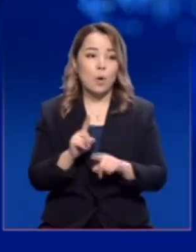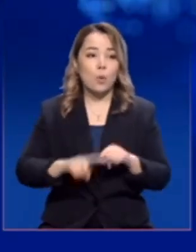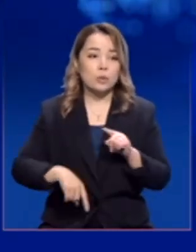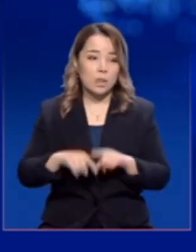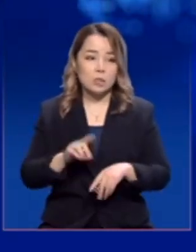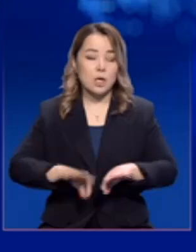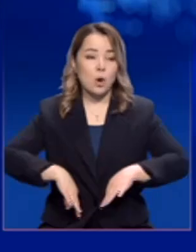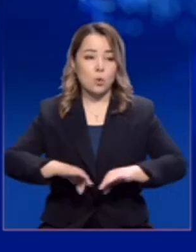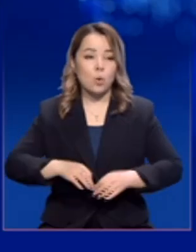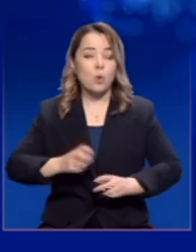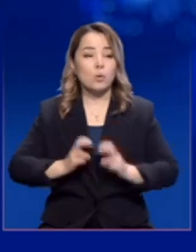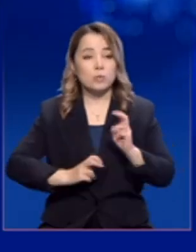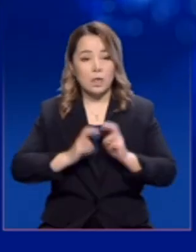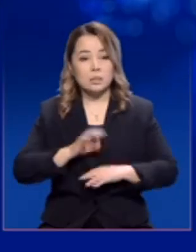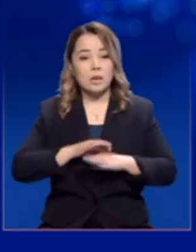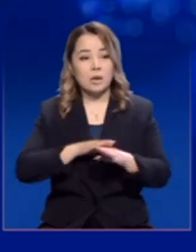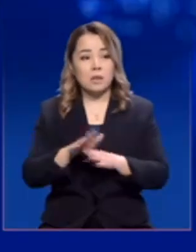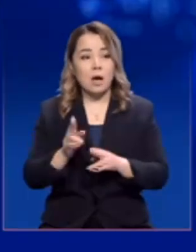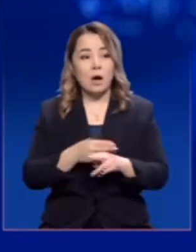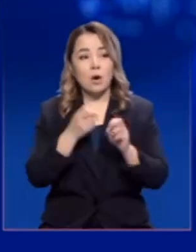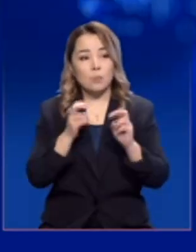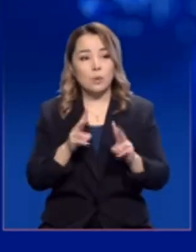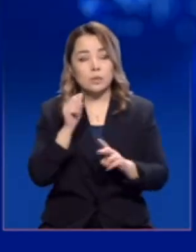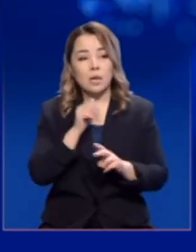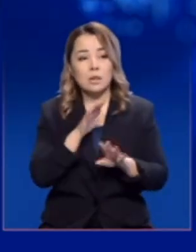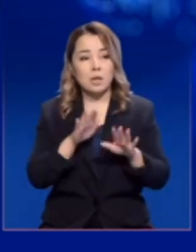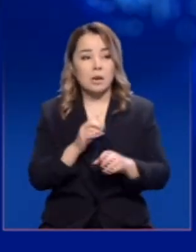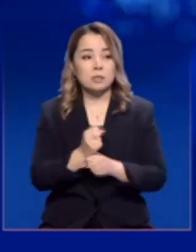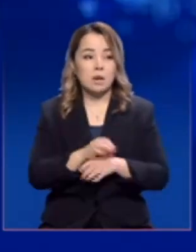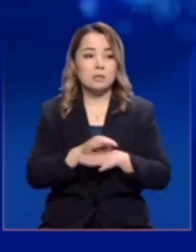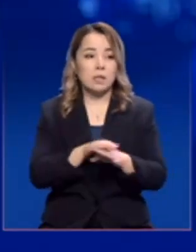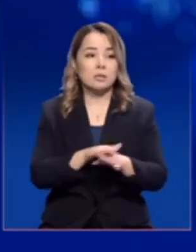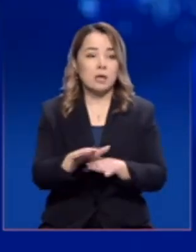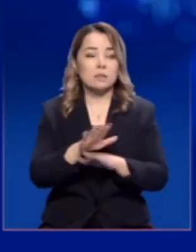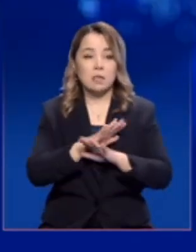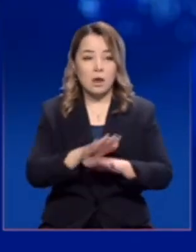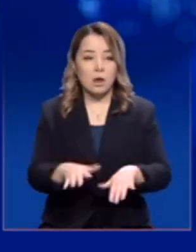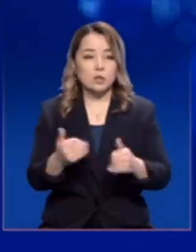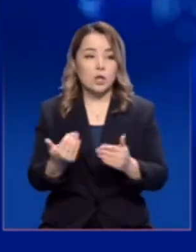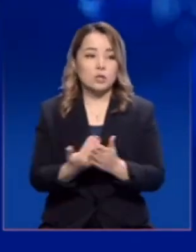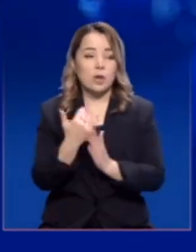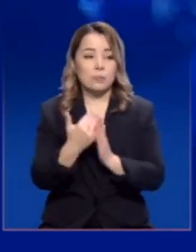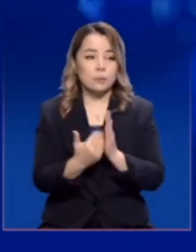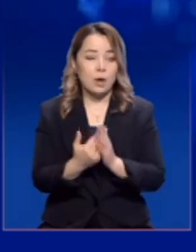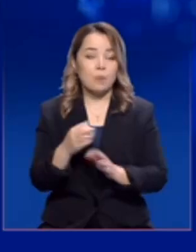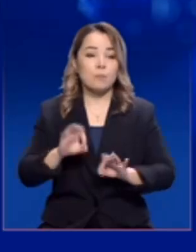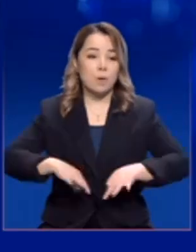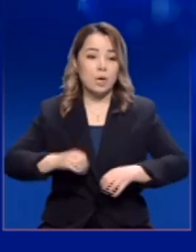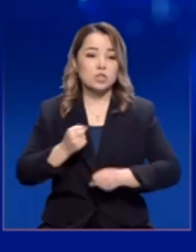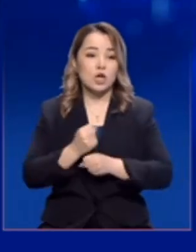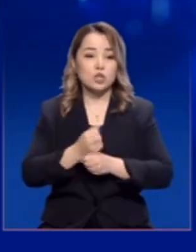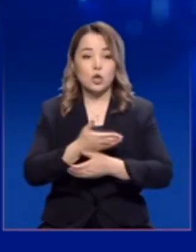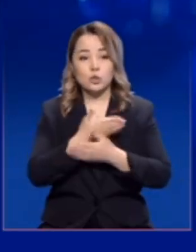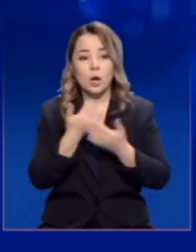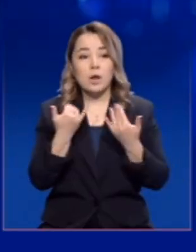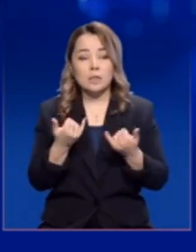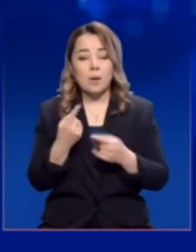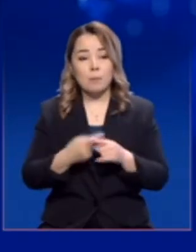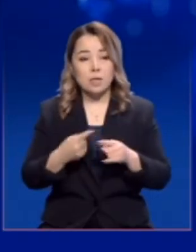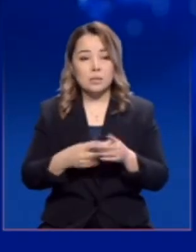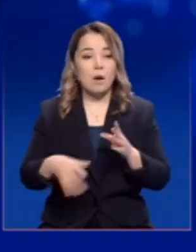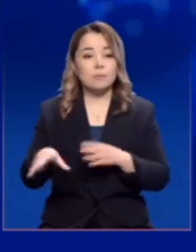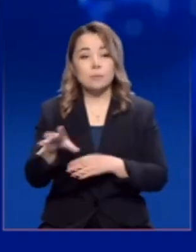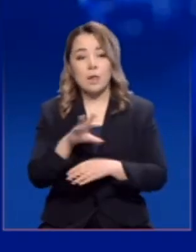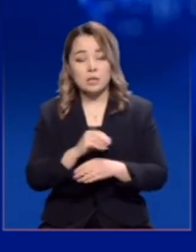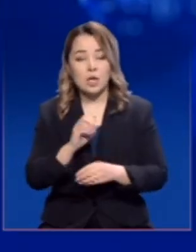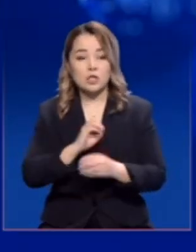отандық көлік өндірушілер қауіпсіздік жастығы орнатылмаған, навигациялық жүйесі жоқ машинасы шығаруда, өйткені қажетті бөлшектердің